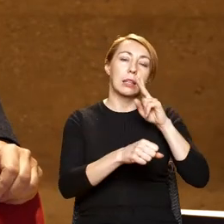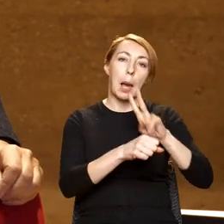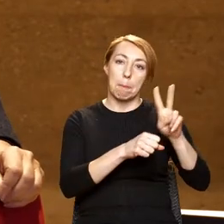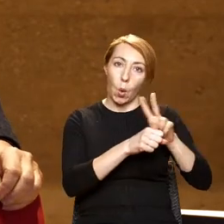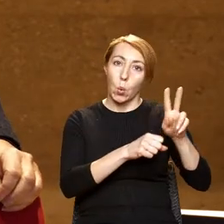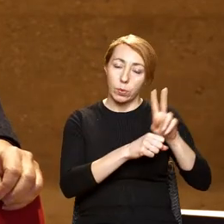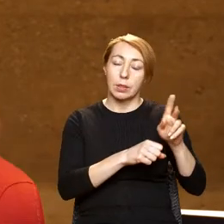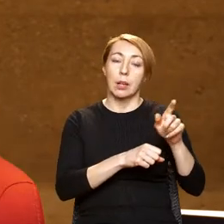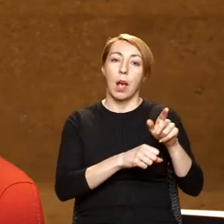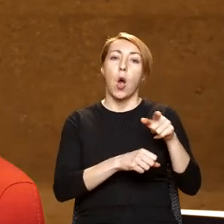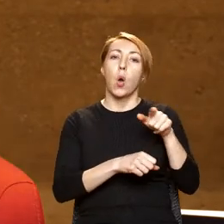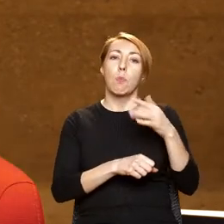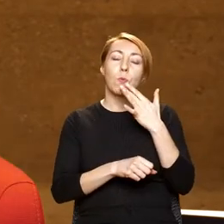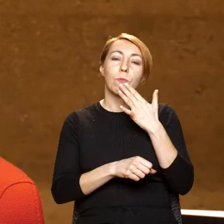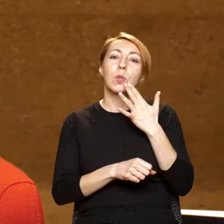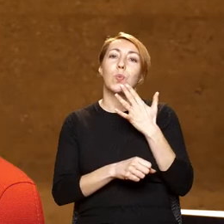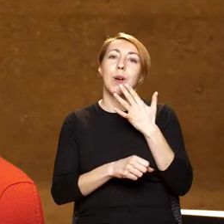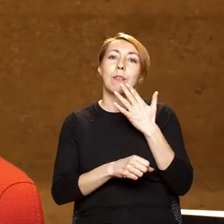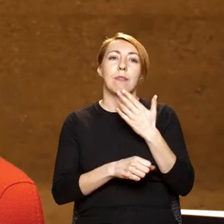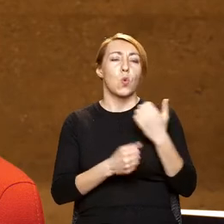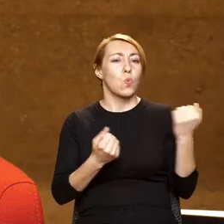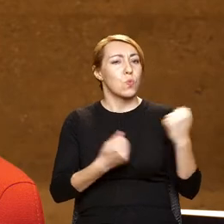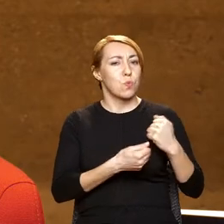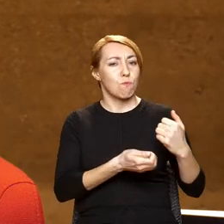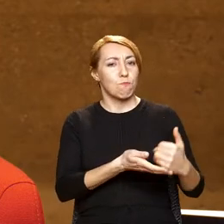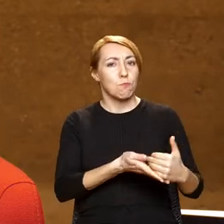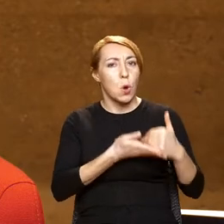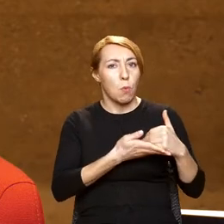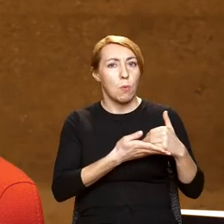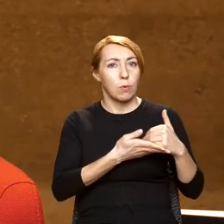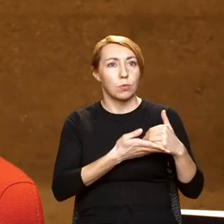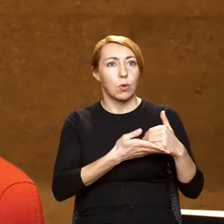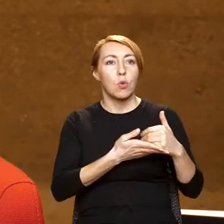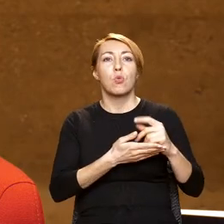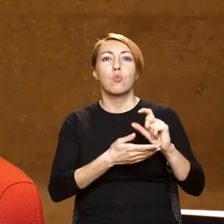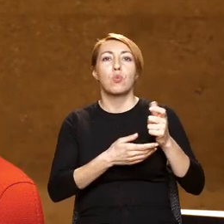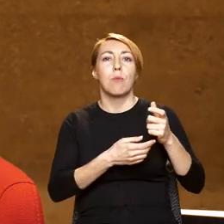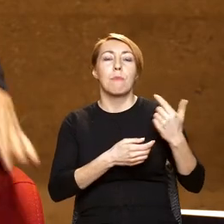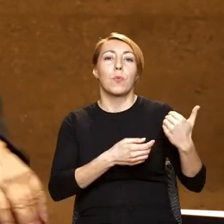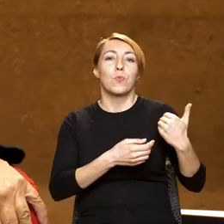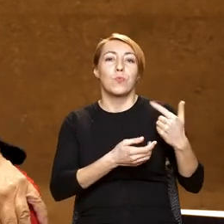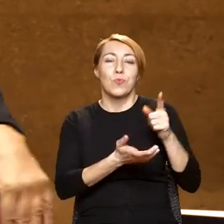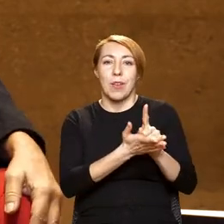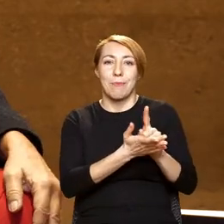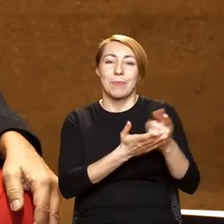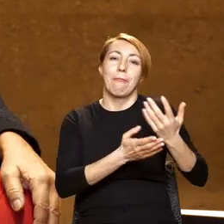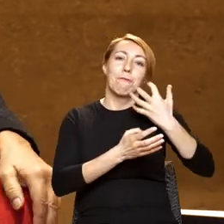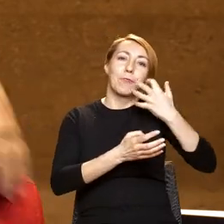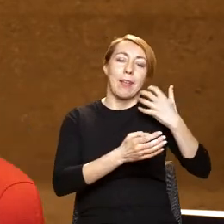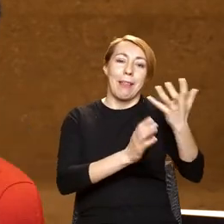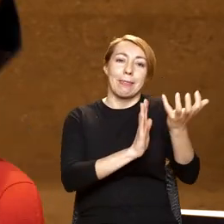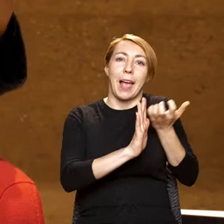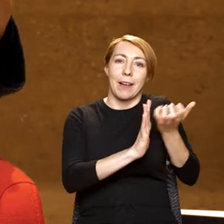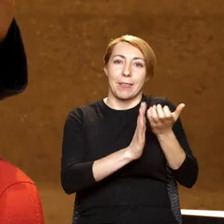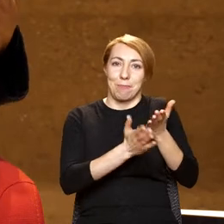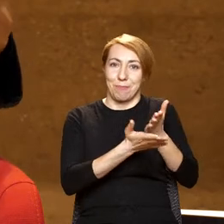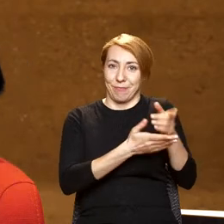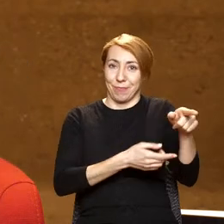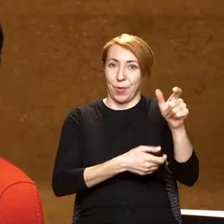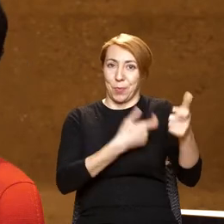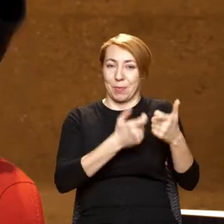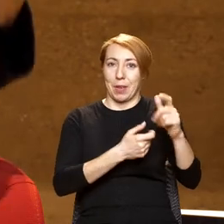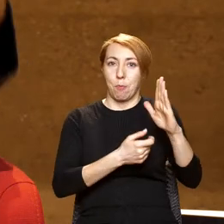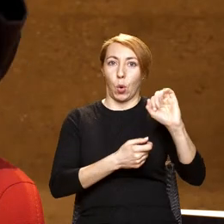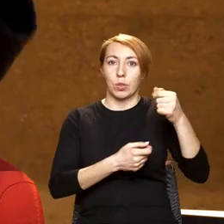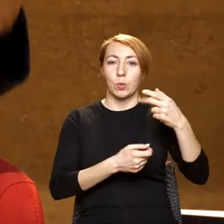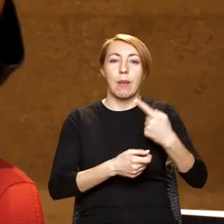właśnie mówiła, jak wielką pomocą jest to, co zostało nagrane przez Bronisława Piłsudskiego, by odtworzyć, prawda, ten